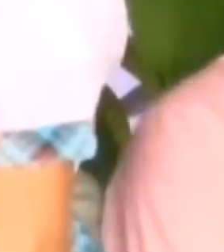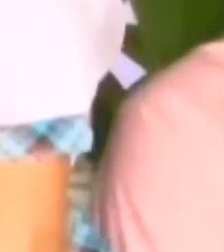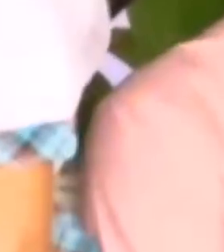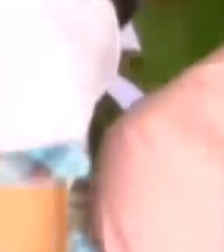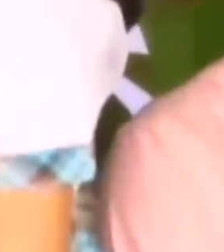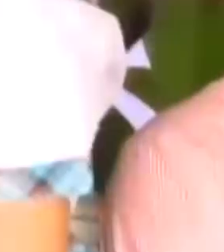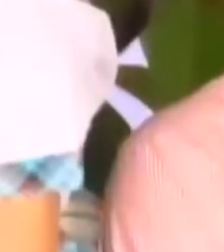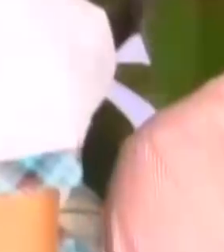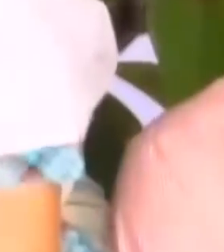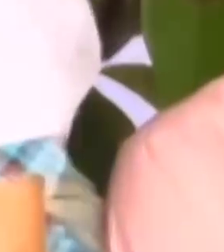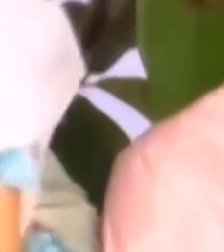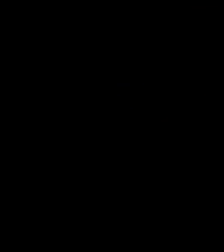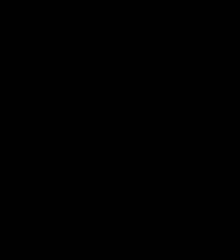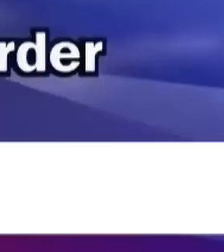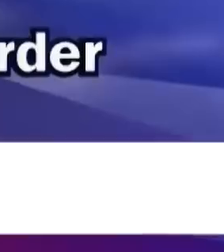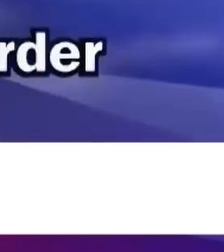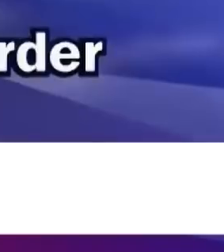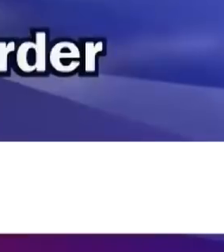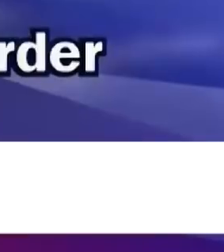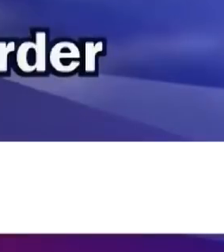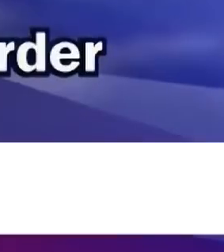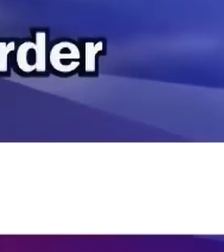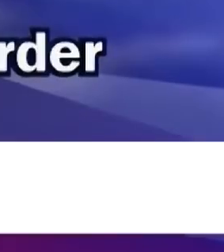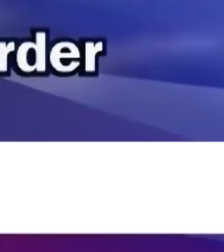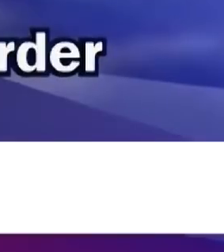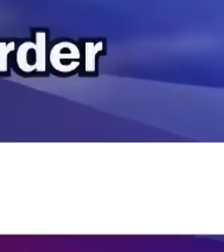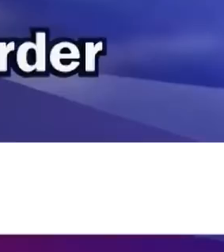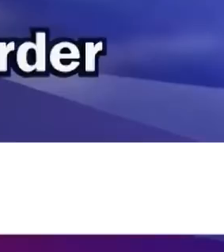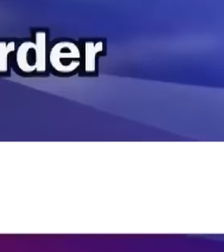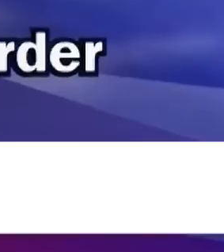ยังมีความหวัง